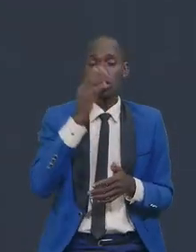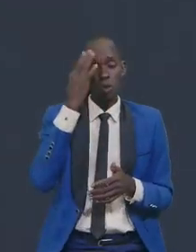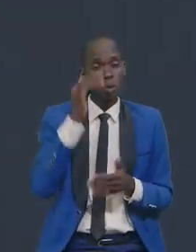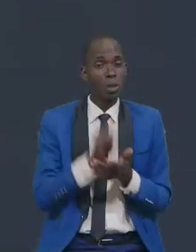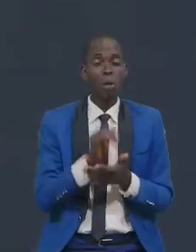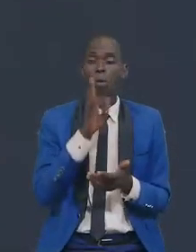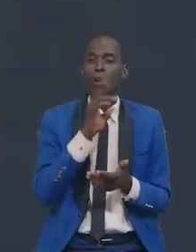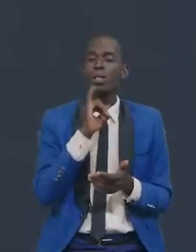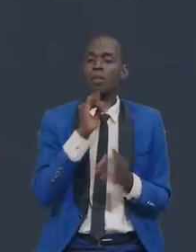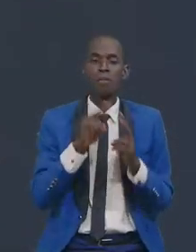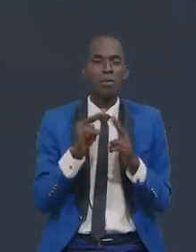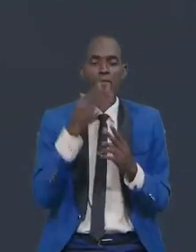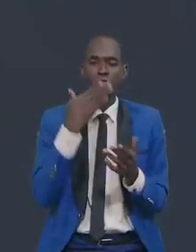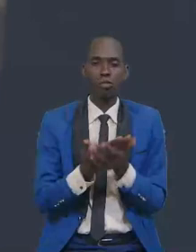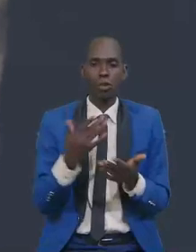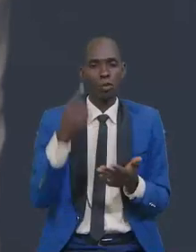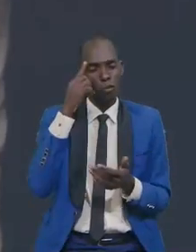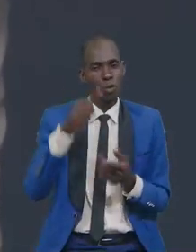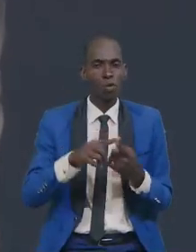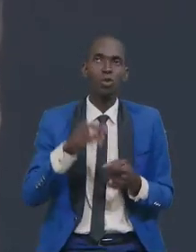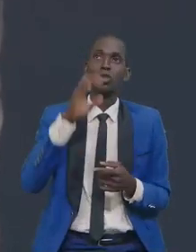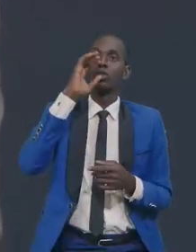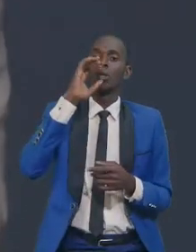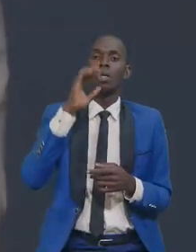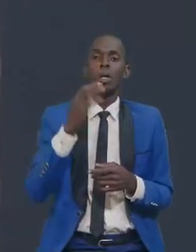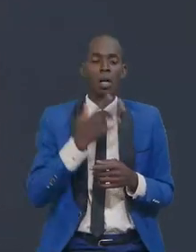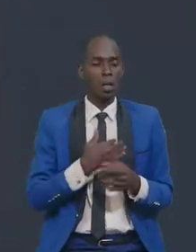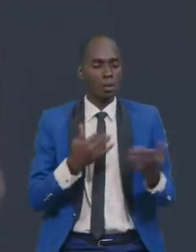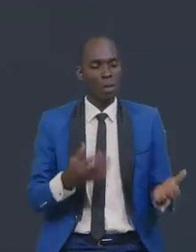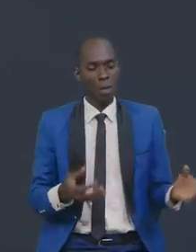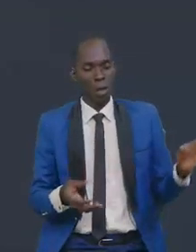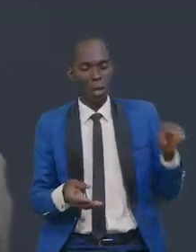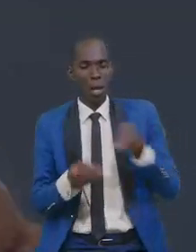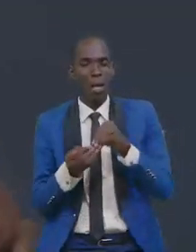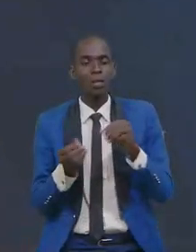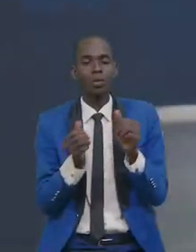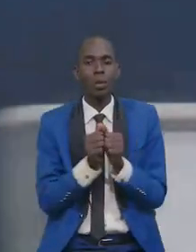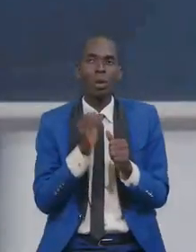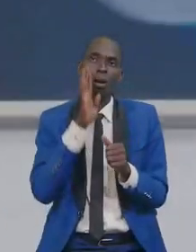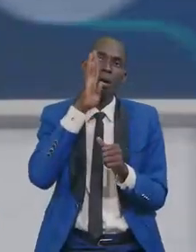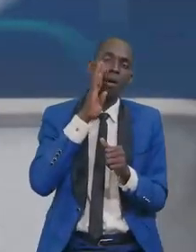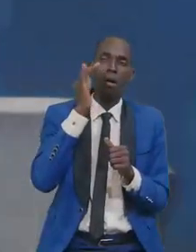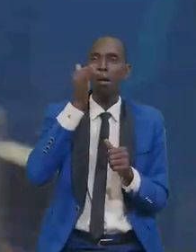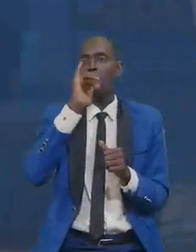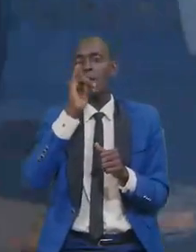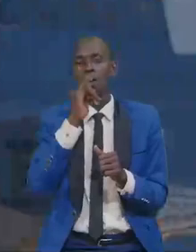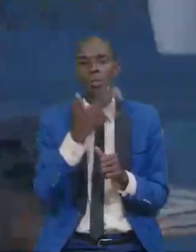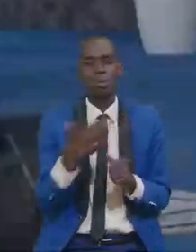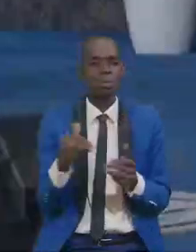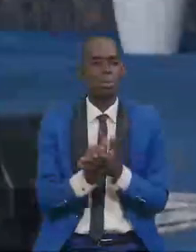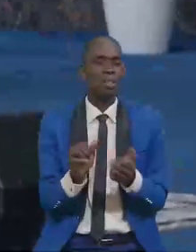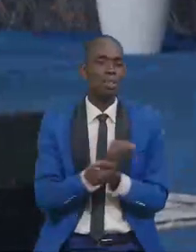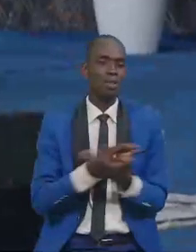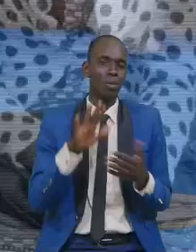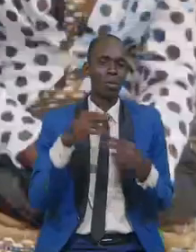le liquide le plus rafraîchissant que tu peux boire. Et tu veux boire l'alcool. Et ça détruit ta santé.